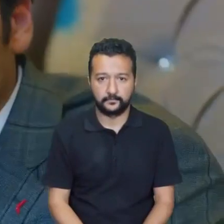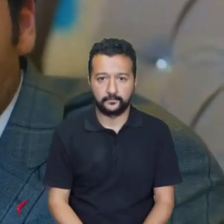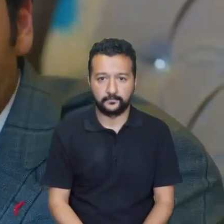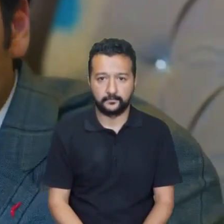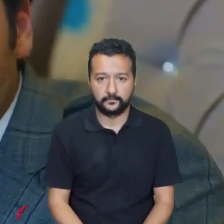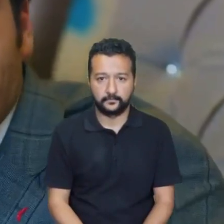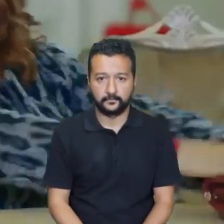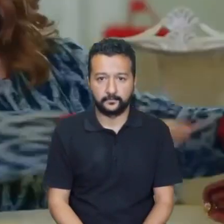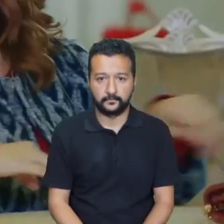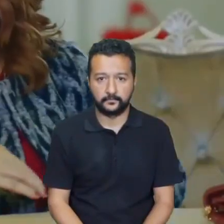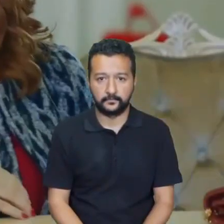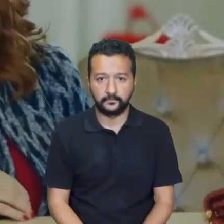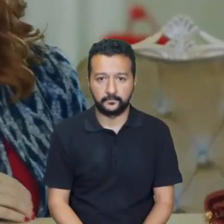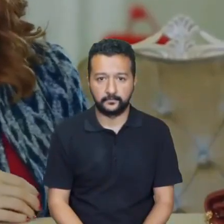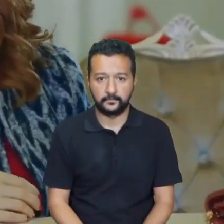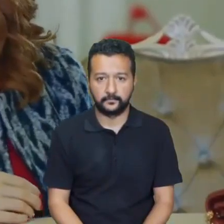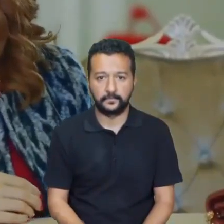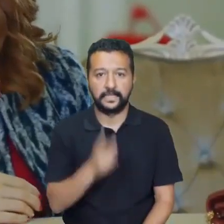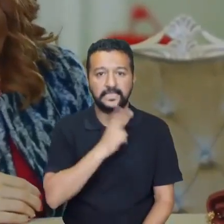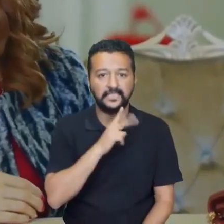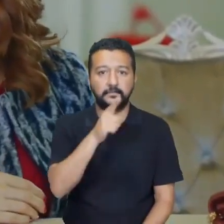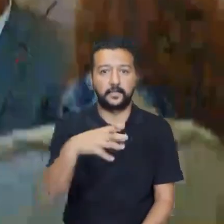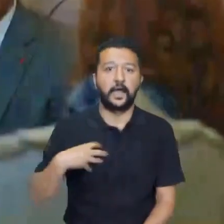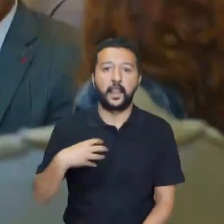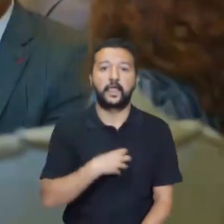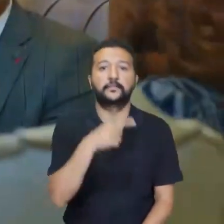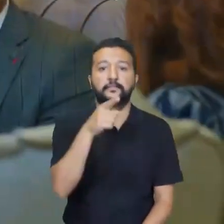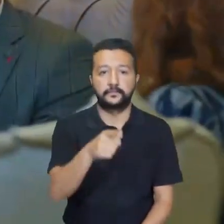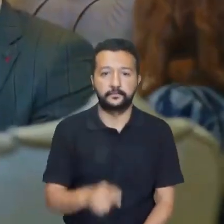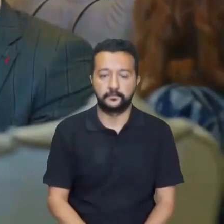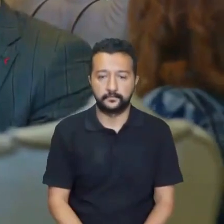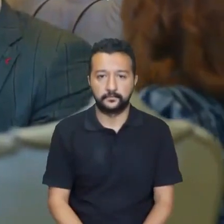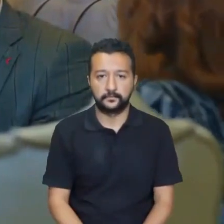masanın başına oturdu, torbaları yere çekti. Teyze senin anandır.